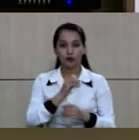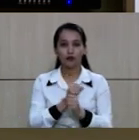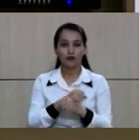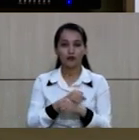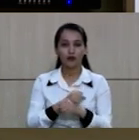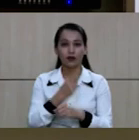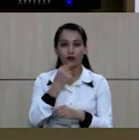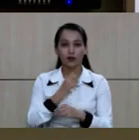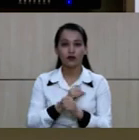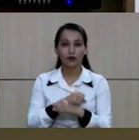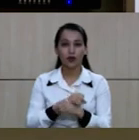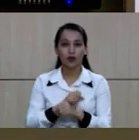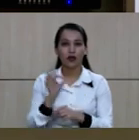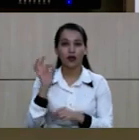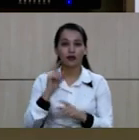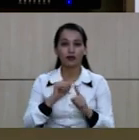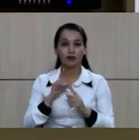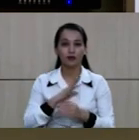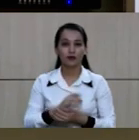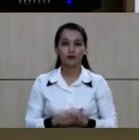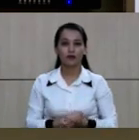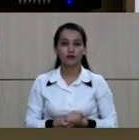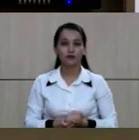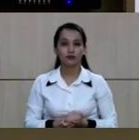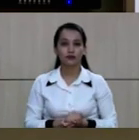butaloq haqida fikr yuritilgan.